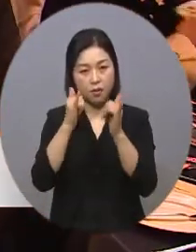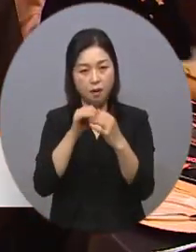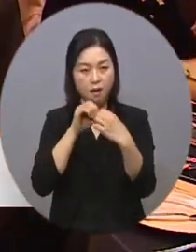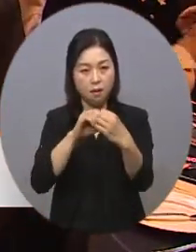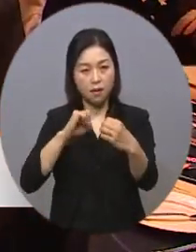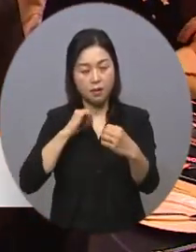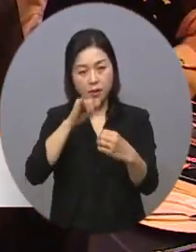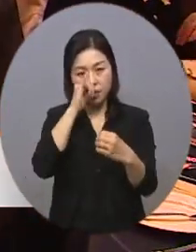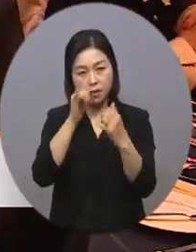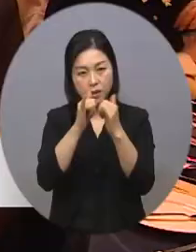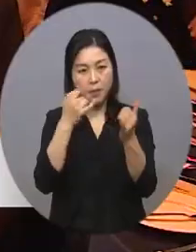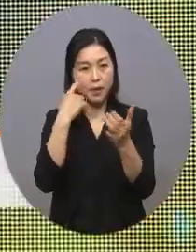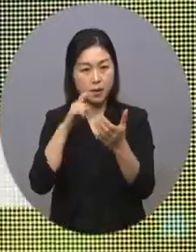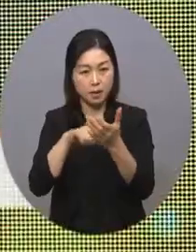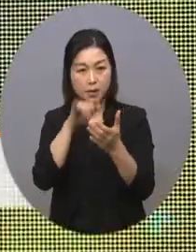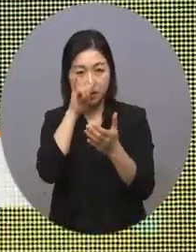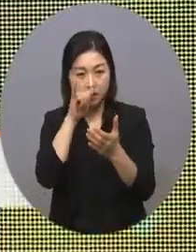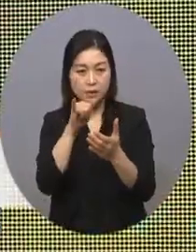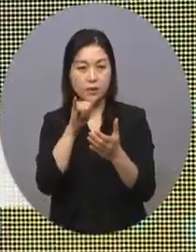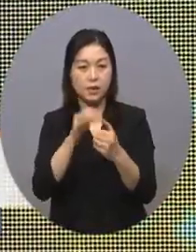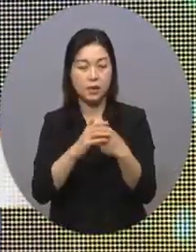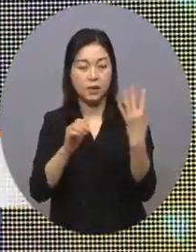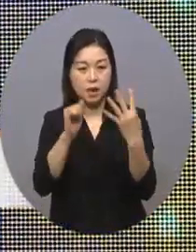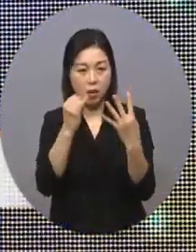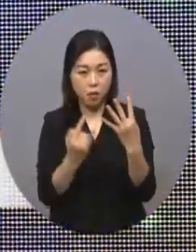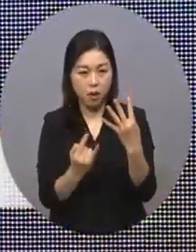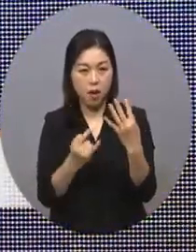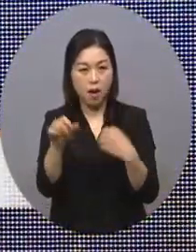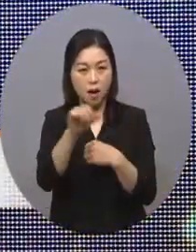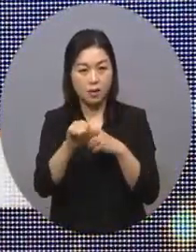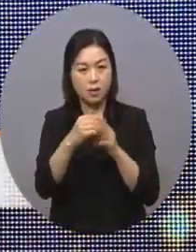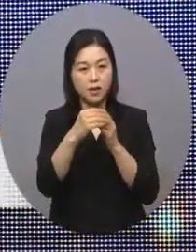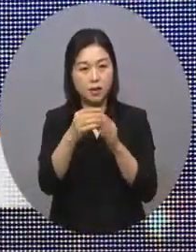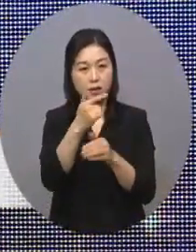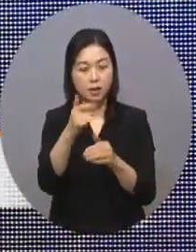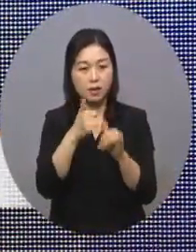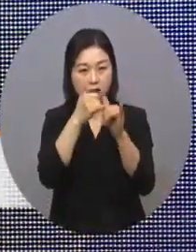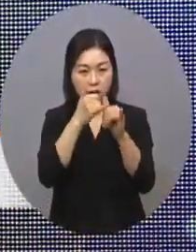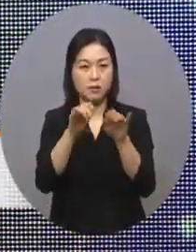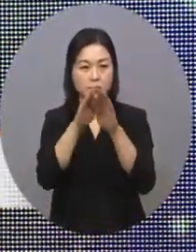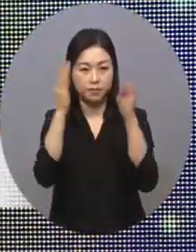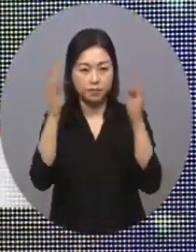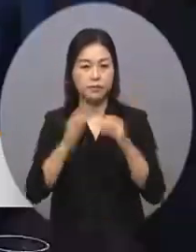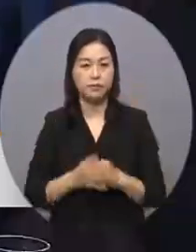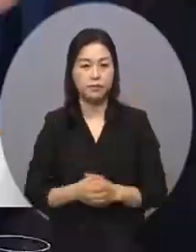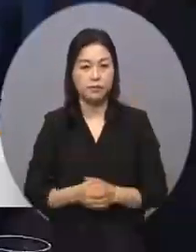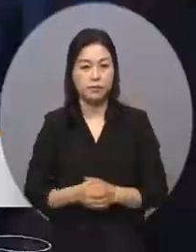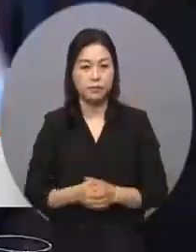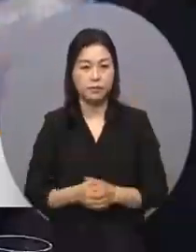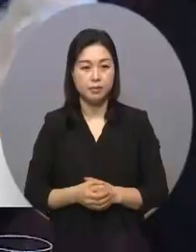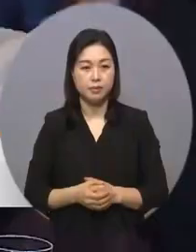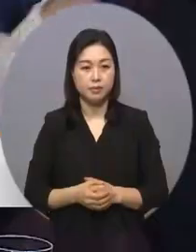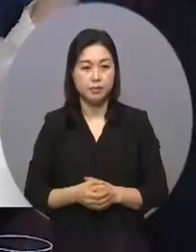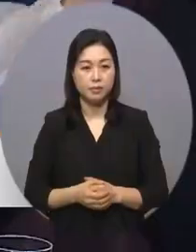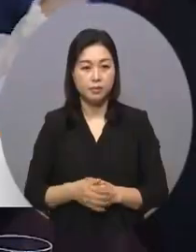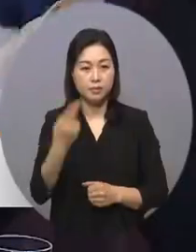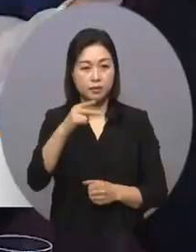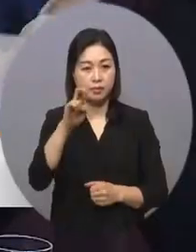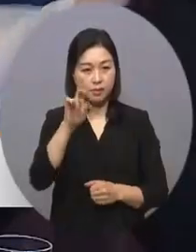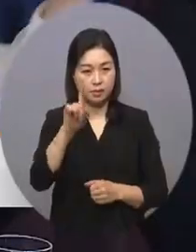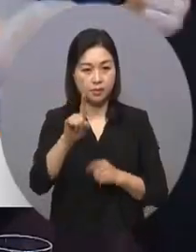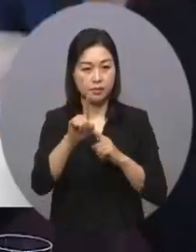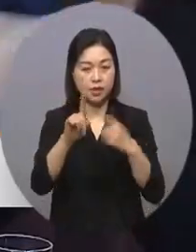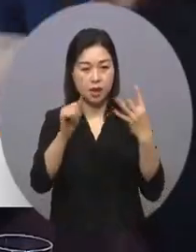영향력을 지닌 인물을 발굴하는 제4회 아시아 리더 대상 시상식이 개최됐습니다. 이번 시상식은